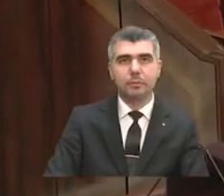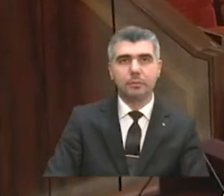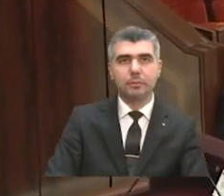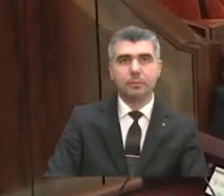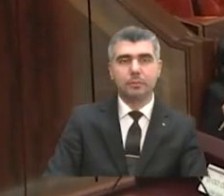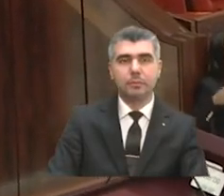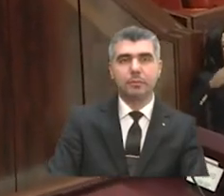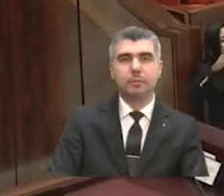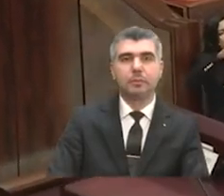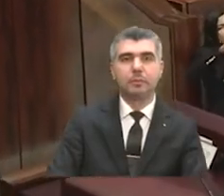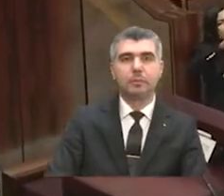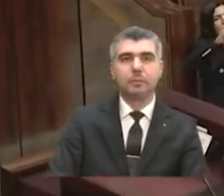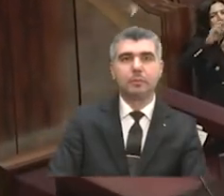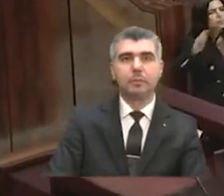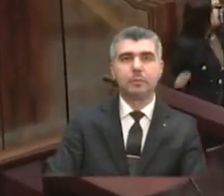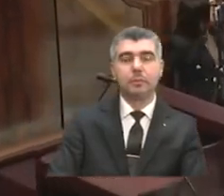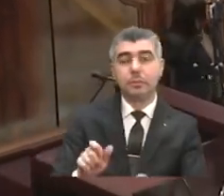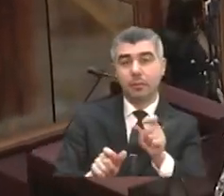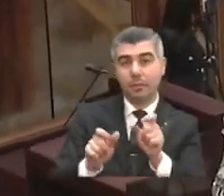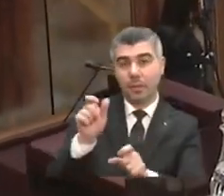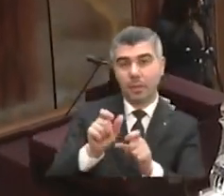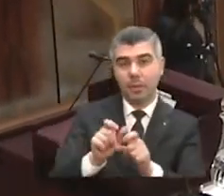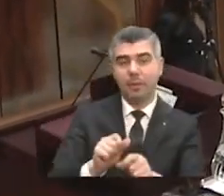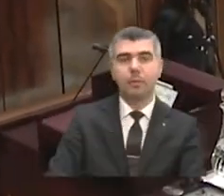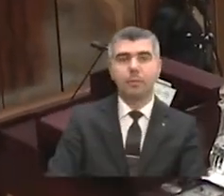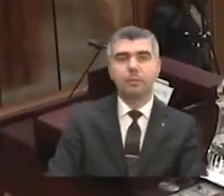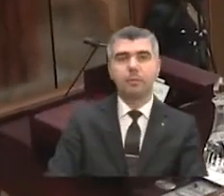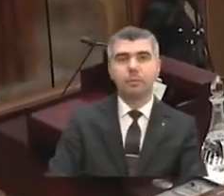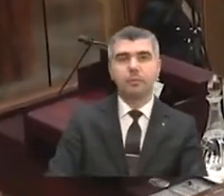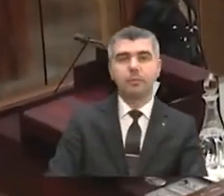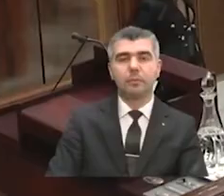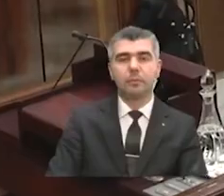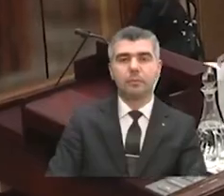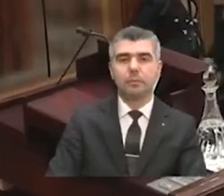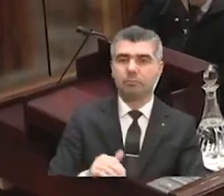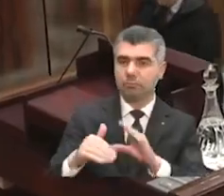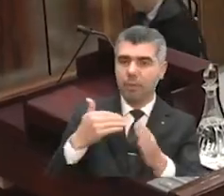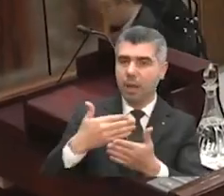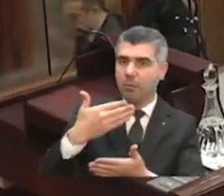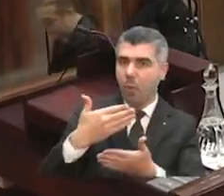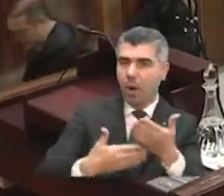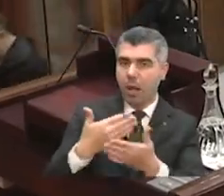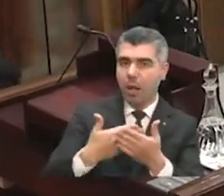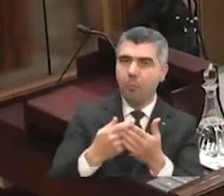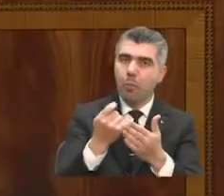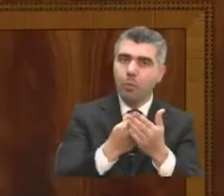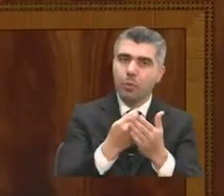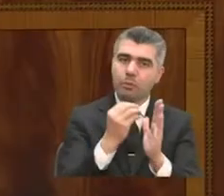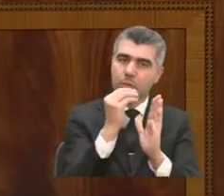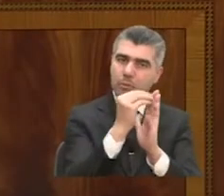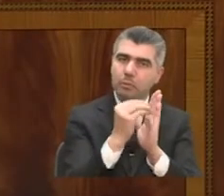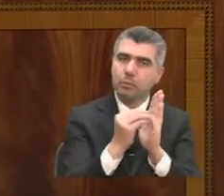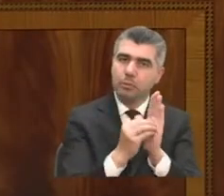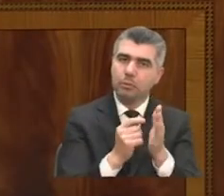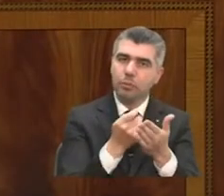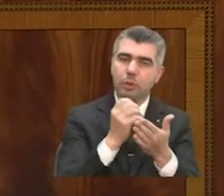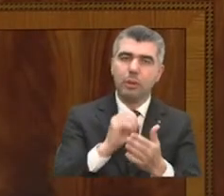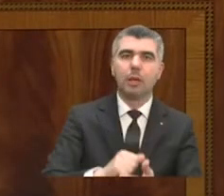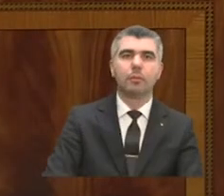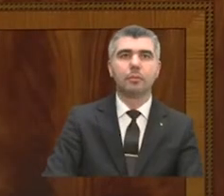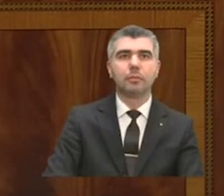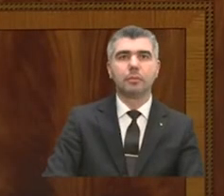Alors, Donc, vous pouvez toujours nous donner